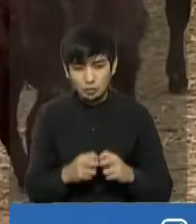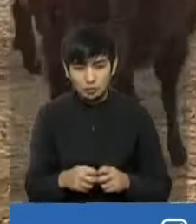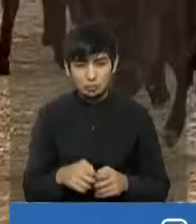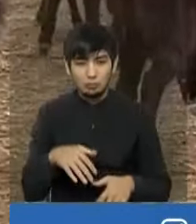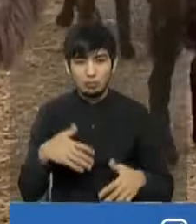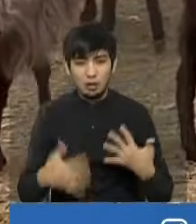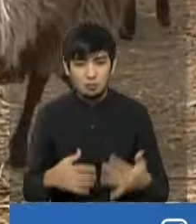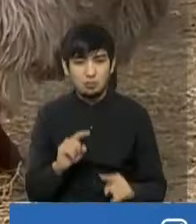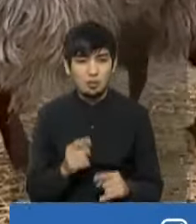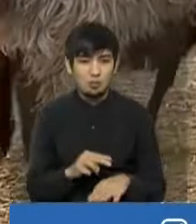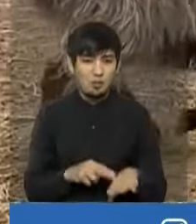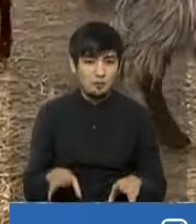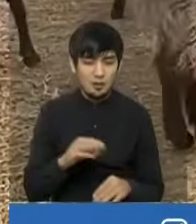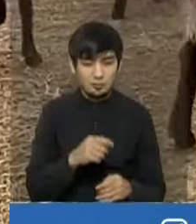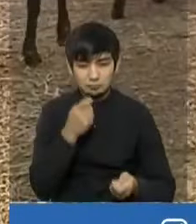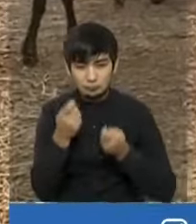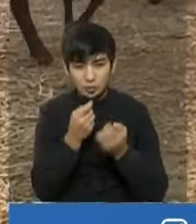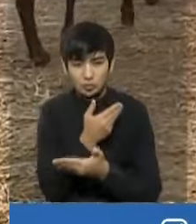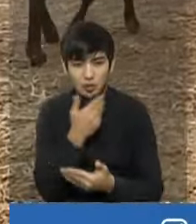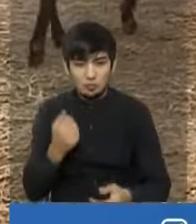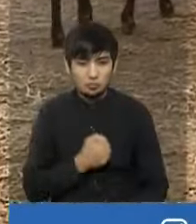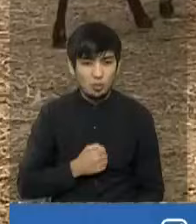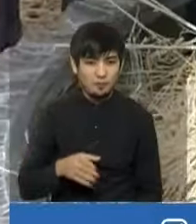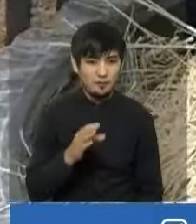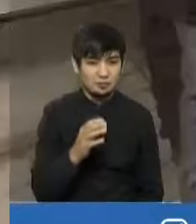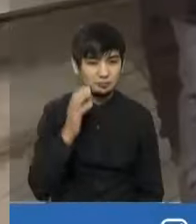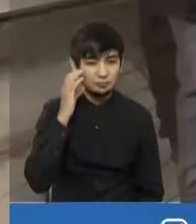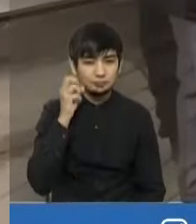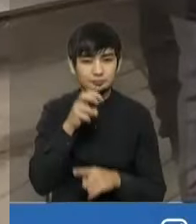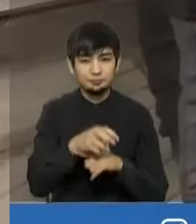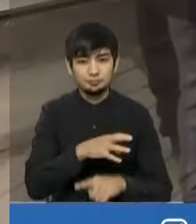Ауылдағы ағайынның арызын әріптесім Назерке Көбасова тыңдап келді.